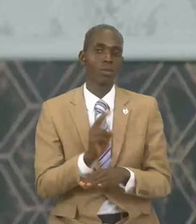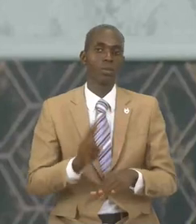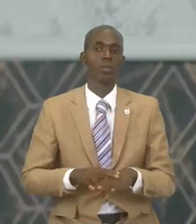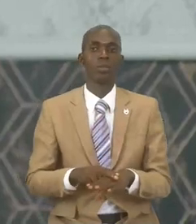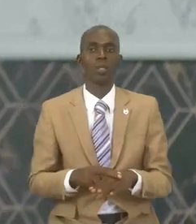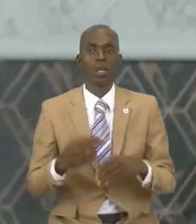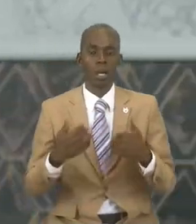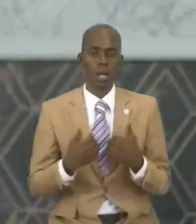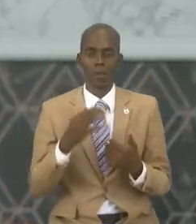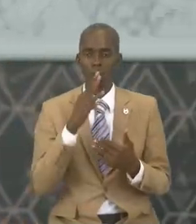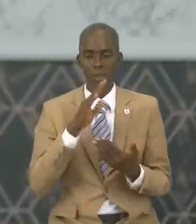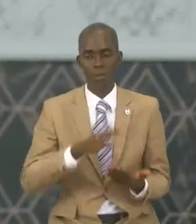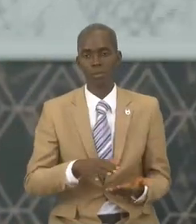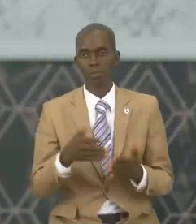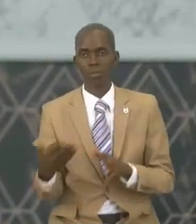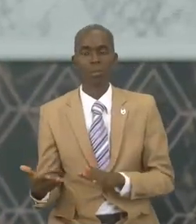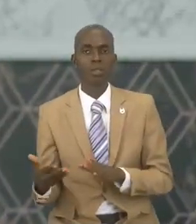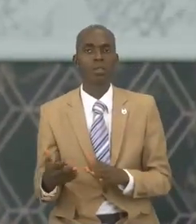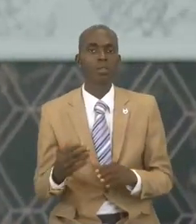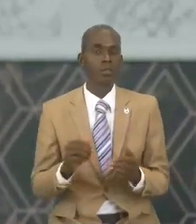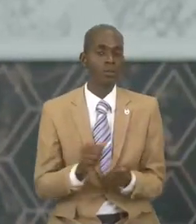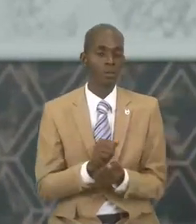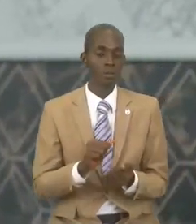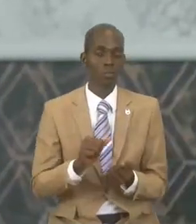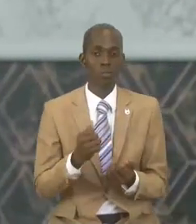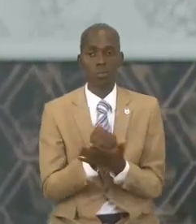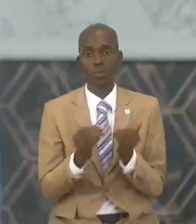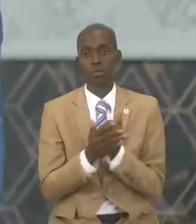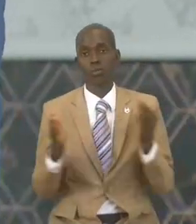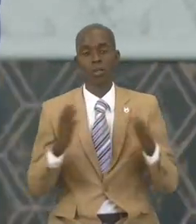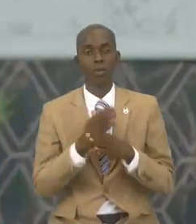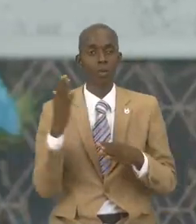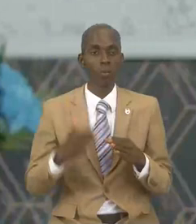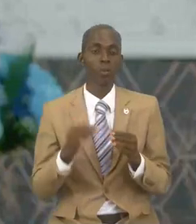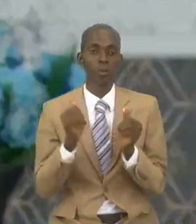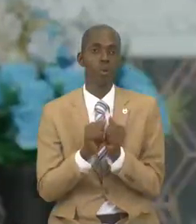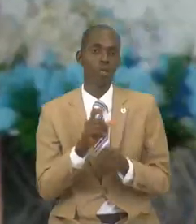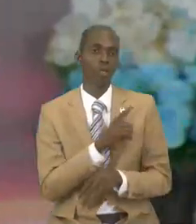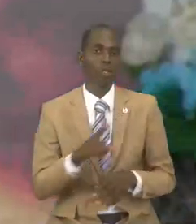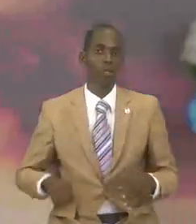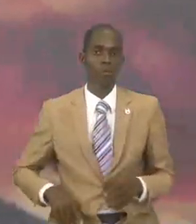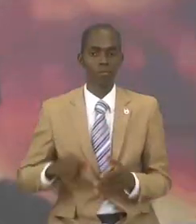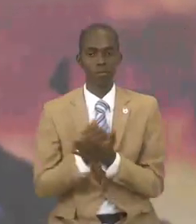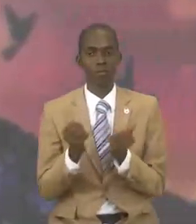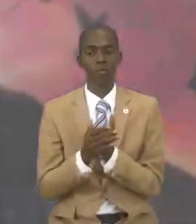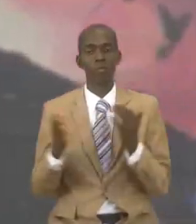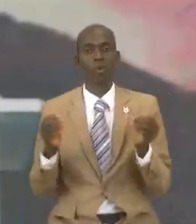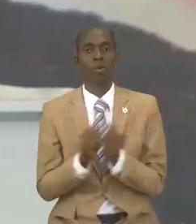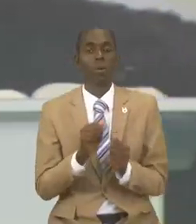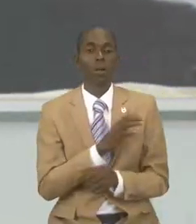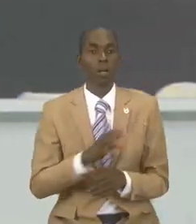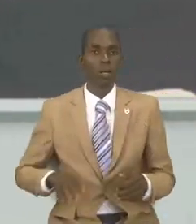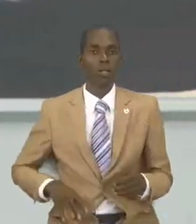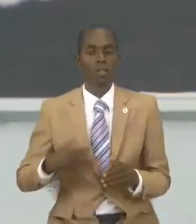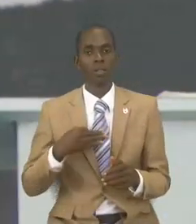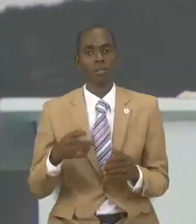vieille nature a été complètement crucifiée avec le Seigneur, crucifiée avec Christ. Et